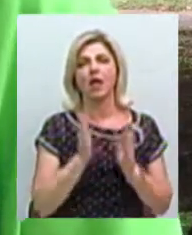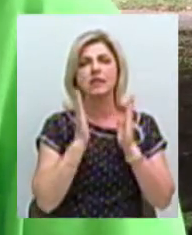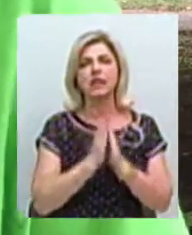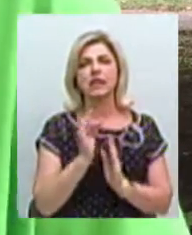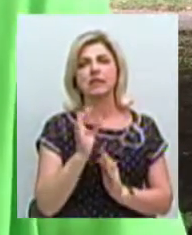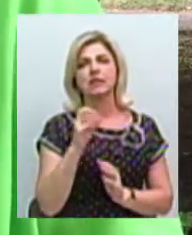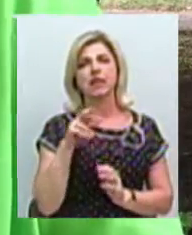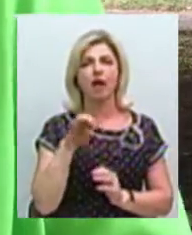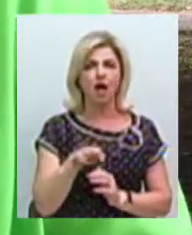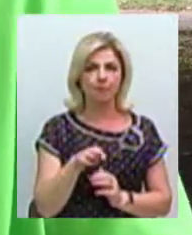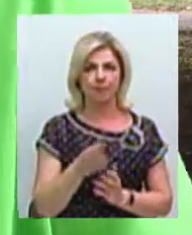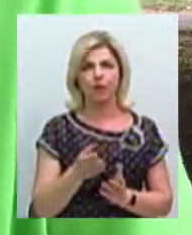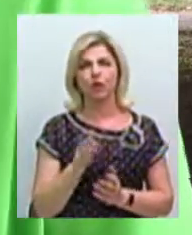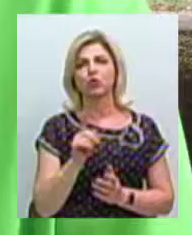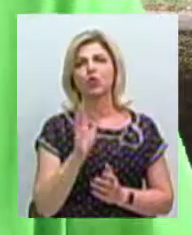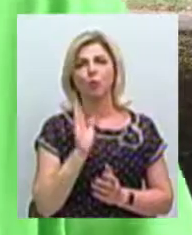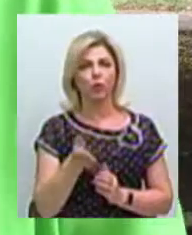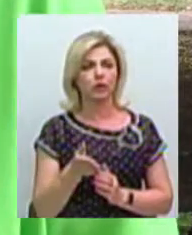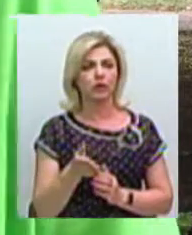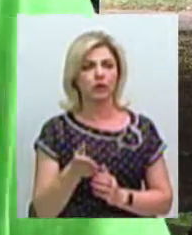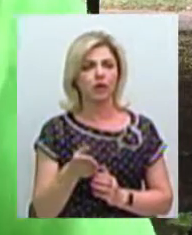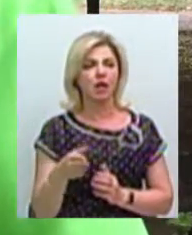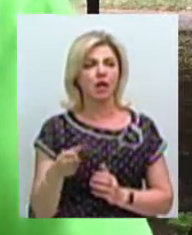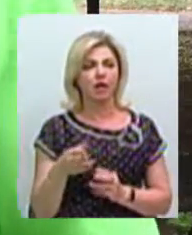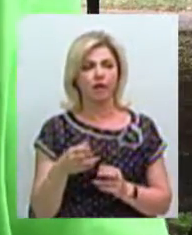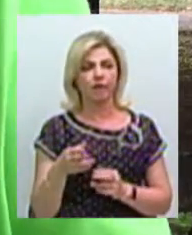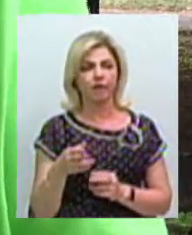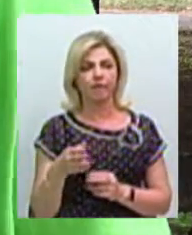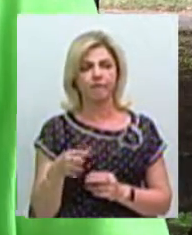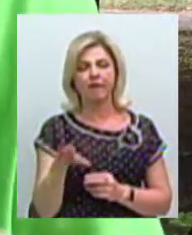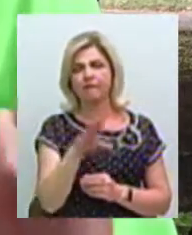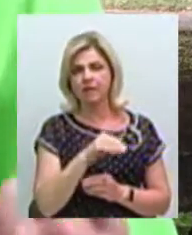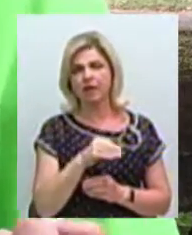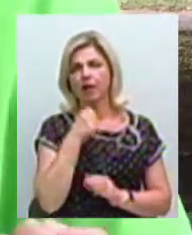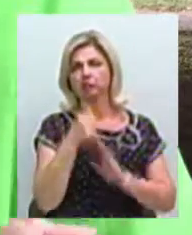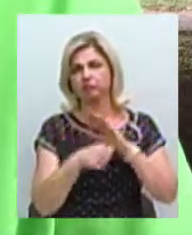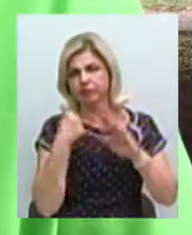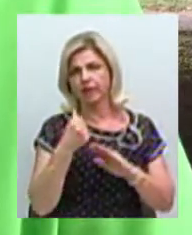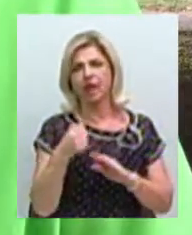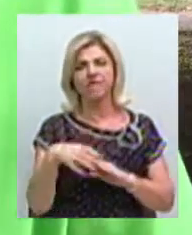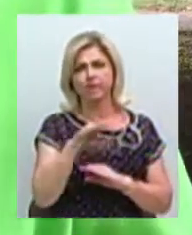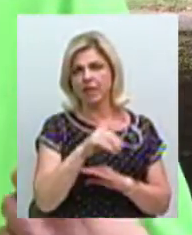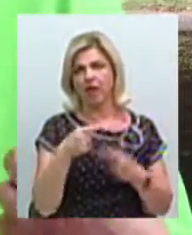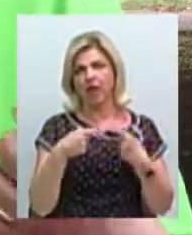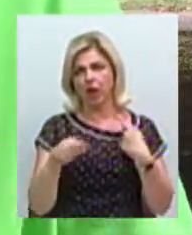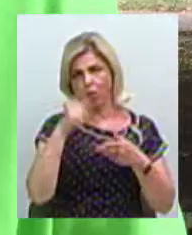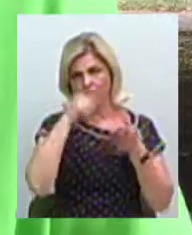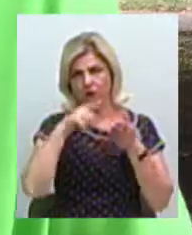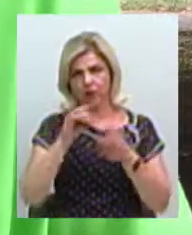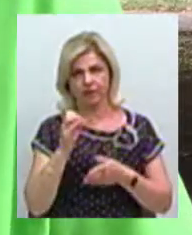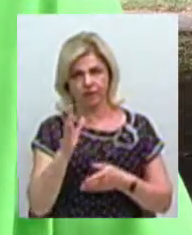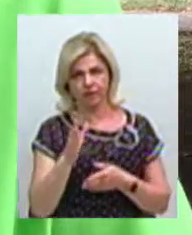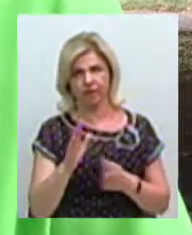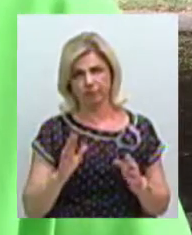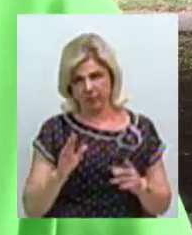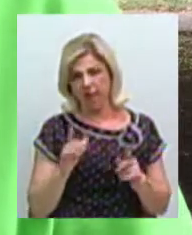та буде різати всіх іноверців. Тобто, якщо ви бачите, що якось